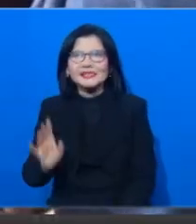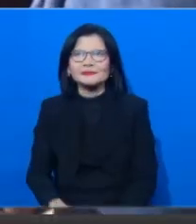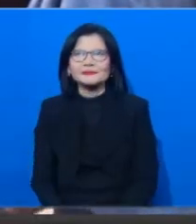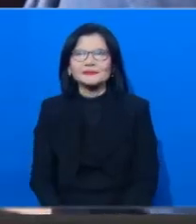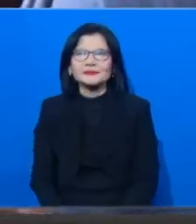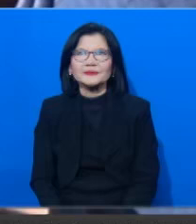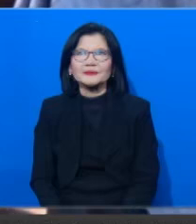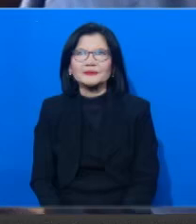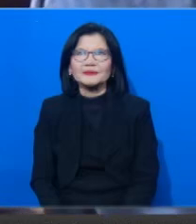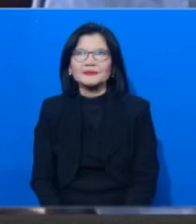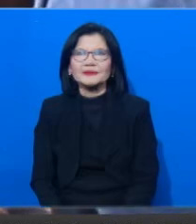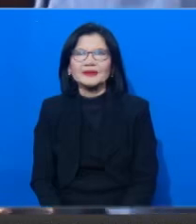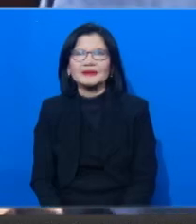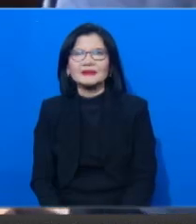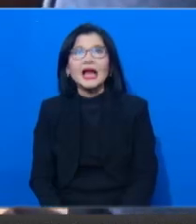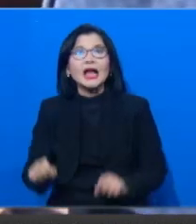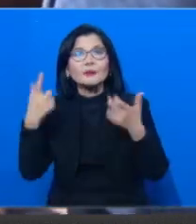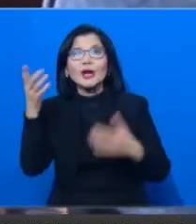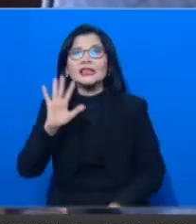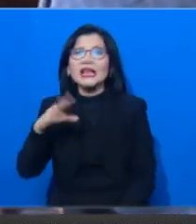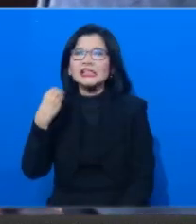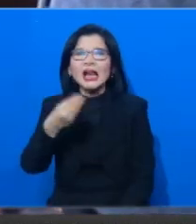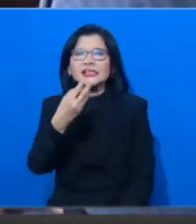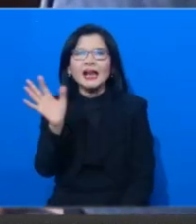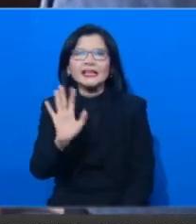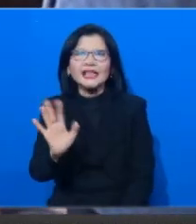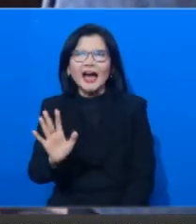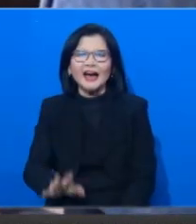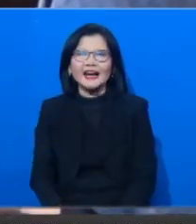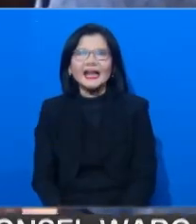liburan sekolah ke mana-mana, tapi main kelereng,